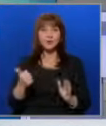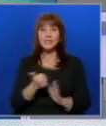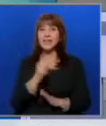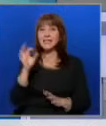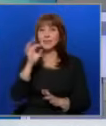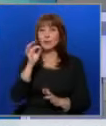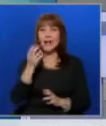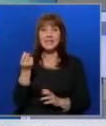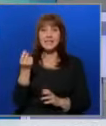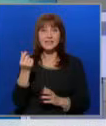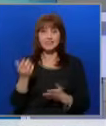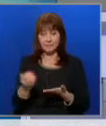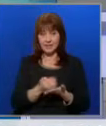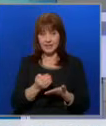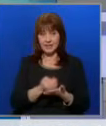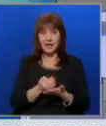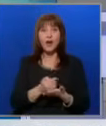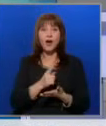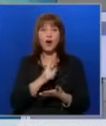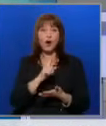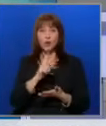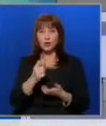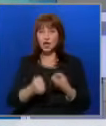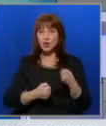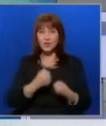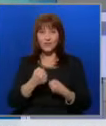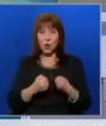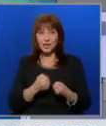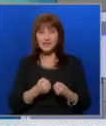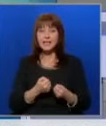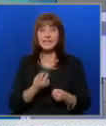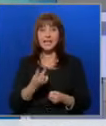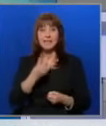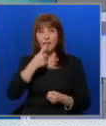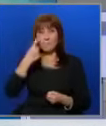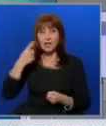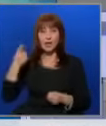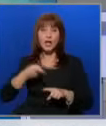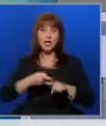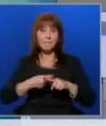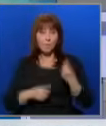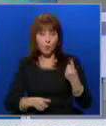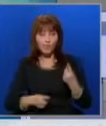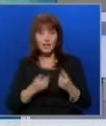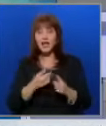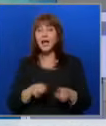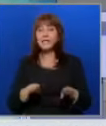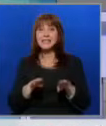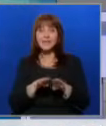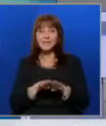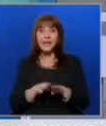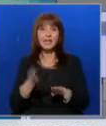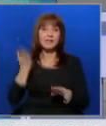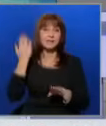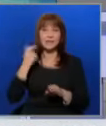октомври, а средствата събрани от неизрядните шофьори през месеца са 2,5 милиона лева повече в сравнение с същия период